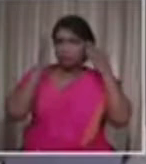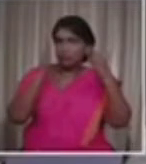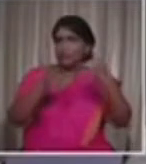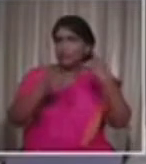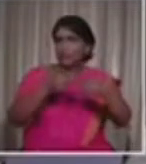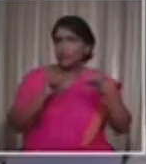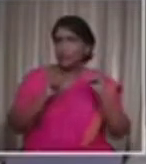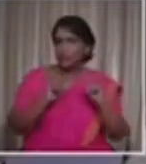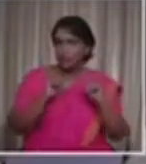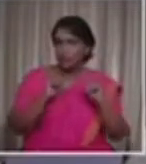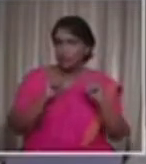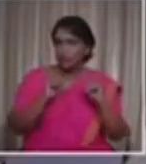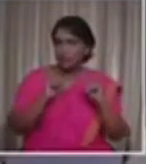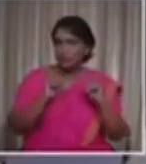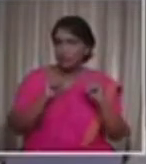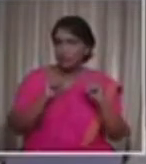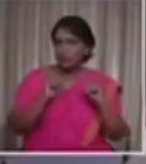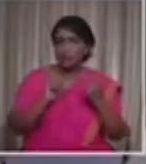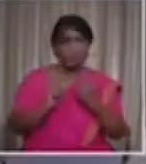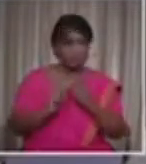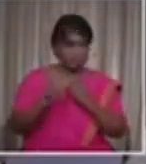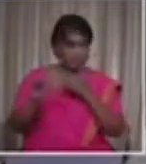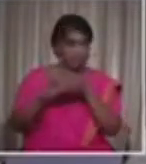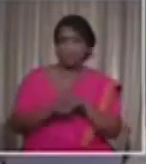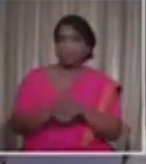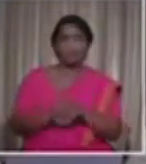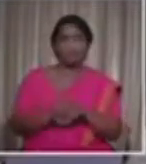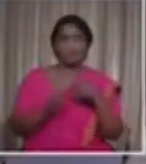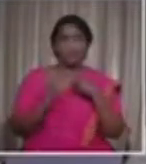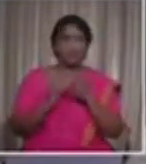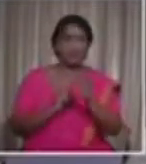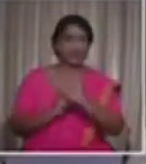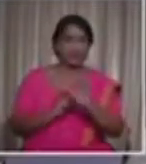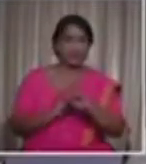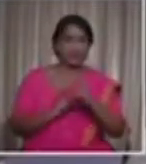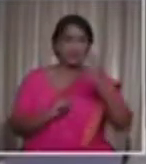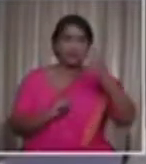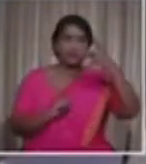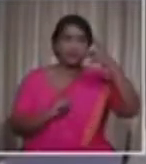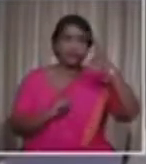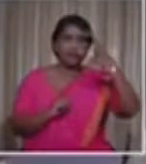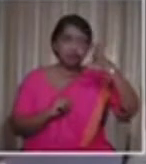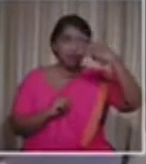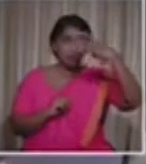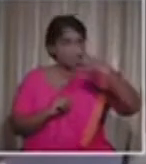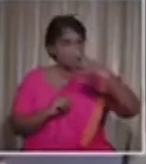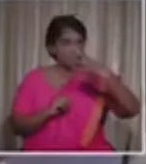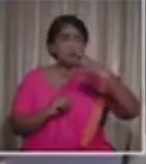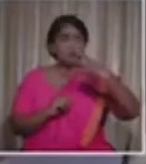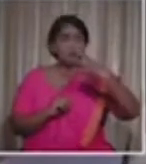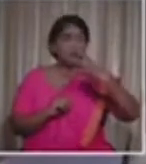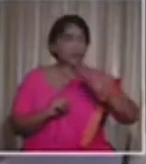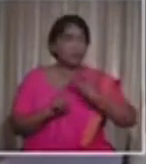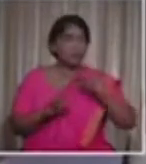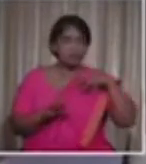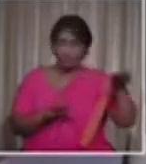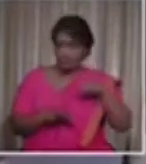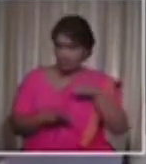කරගත්තේ? මම හිටියා නම් මම ඒක කරන්නේ 2, 3, 4ට අමතරව මම